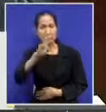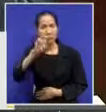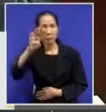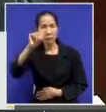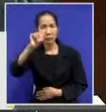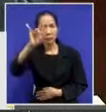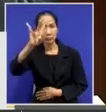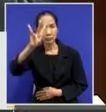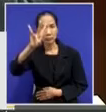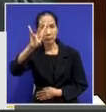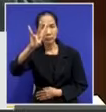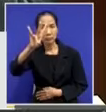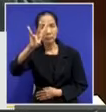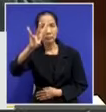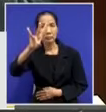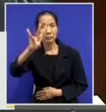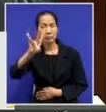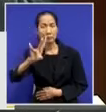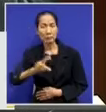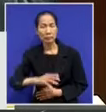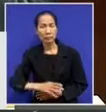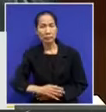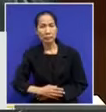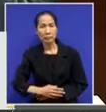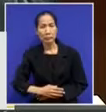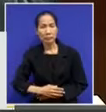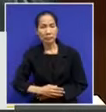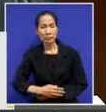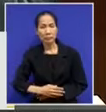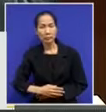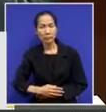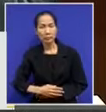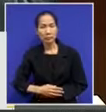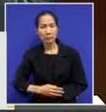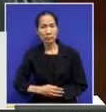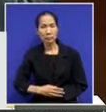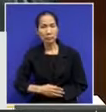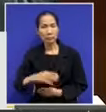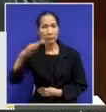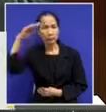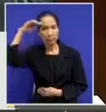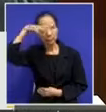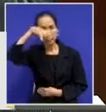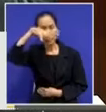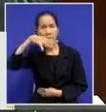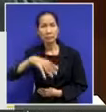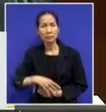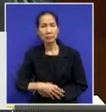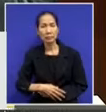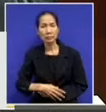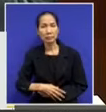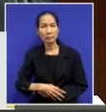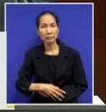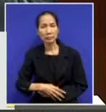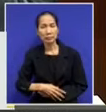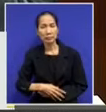647พลตำรวจตีสุพิสารภักดีนฤนาถ นายธนาธรจึงรุ่งเรื